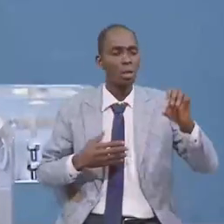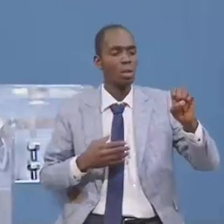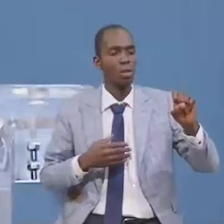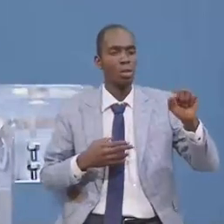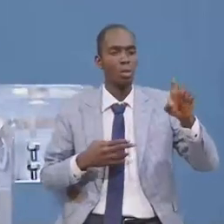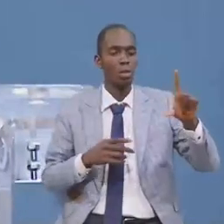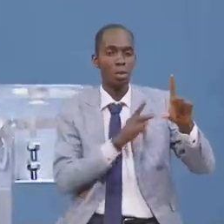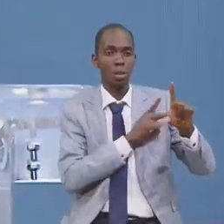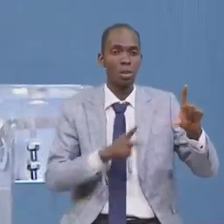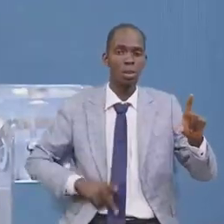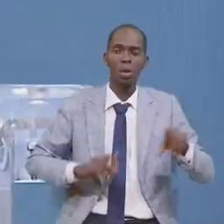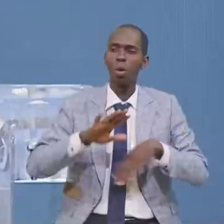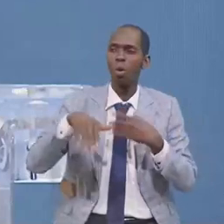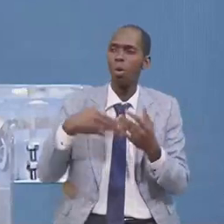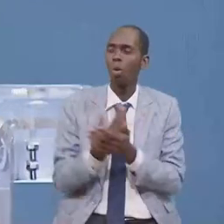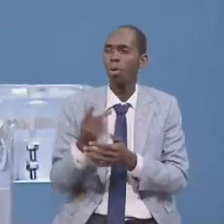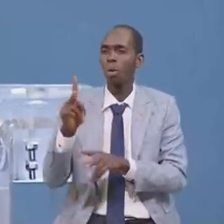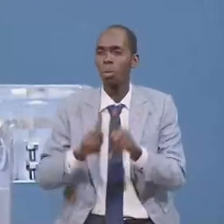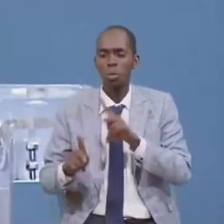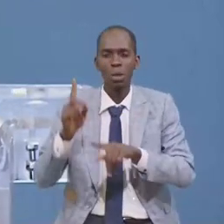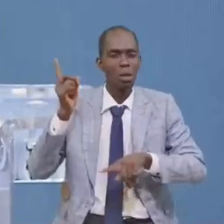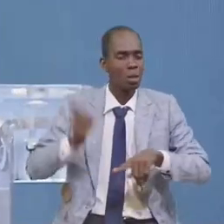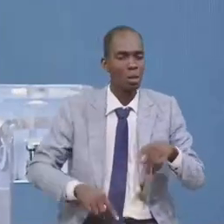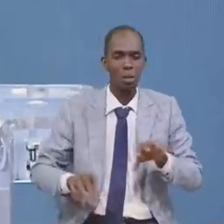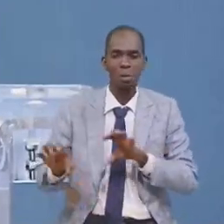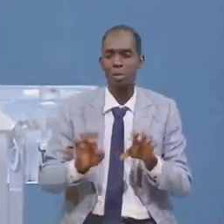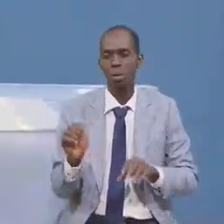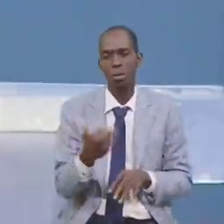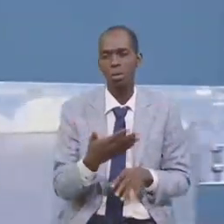Saül et toute l'armée n'ont rien pu faire.